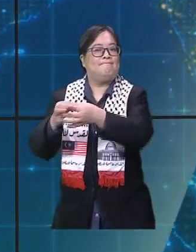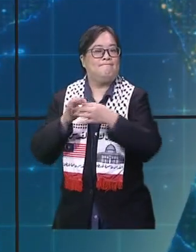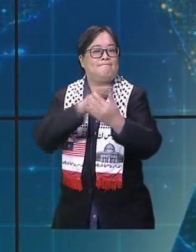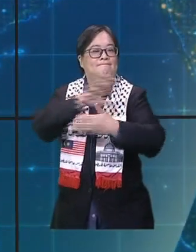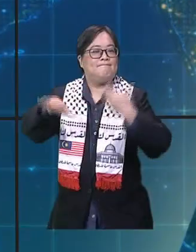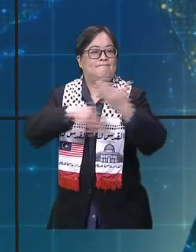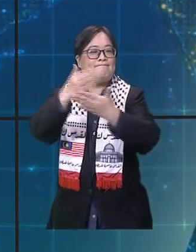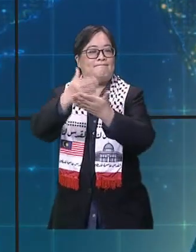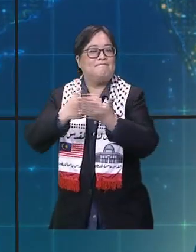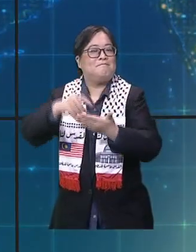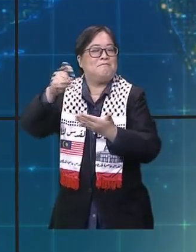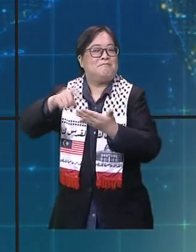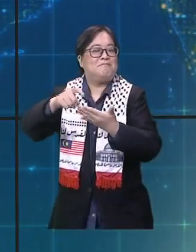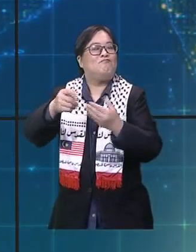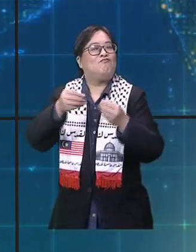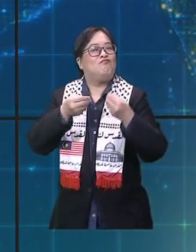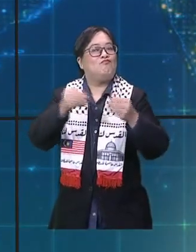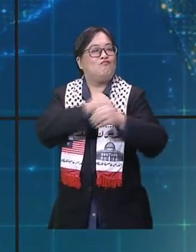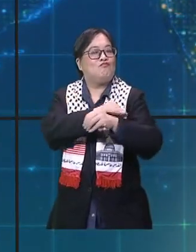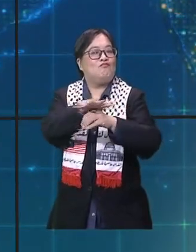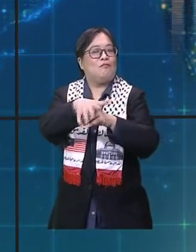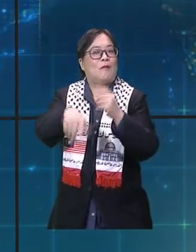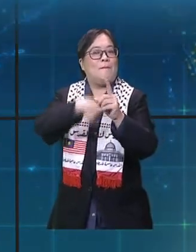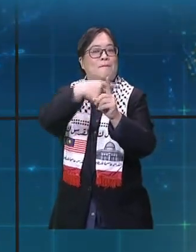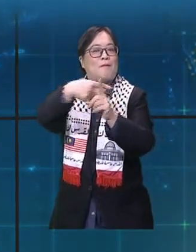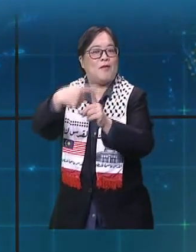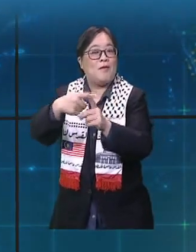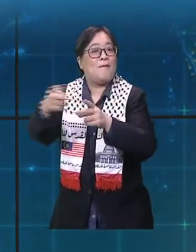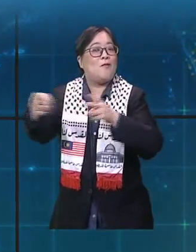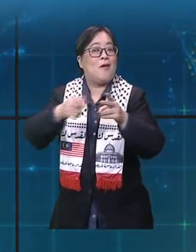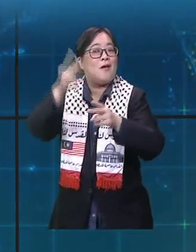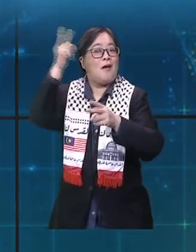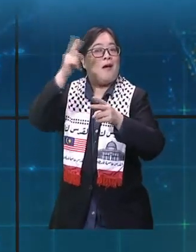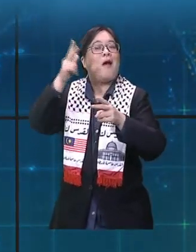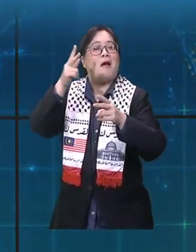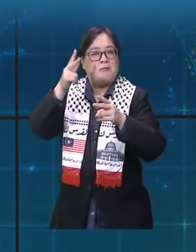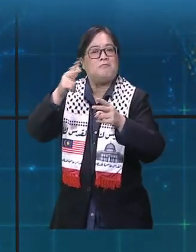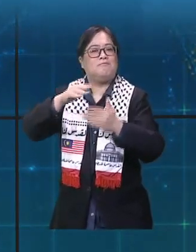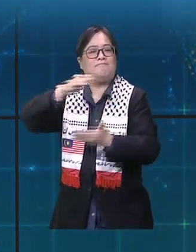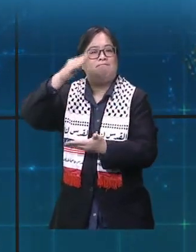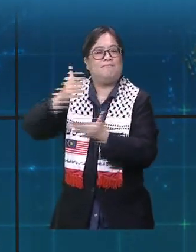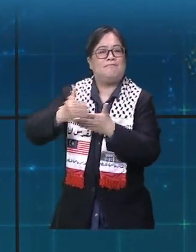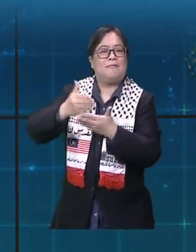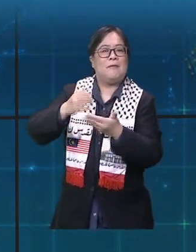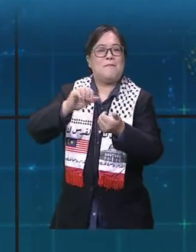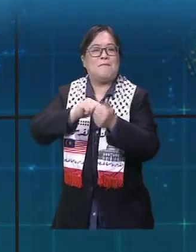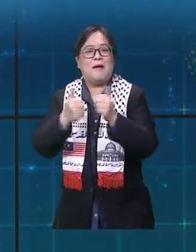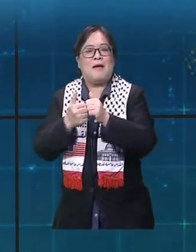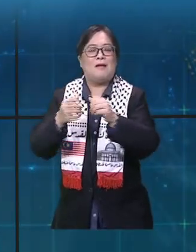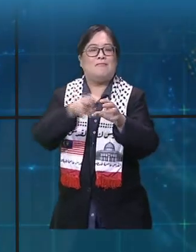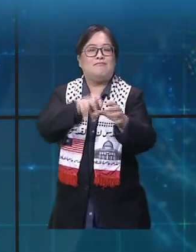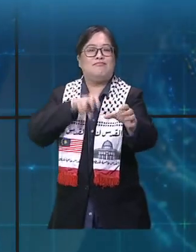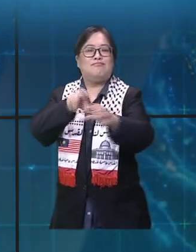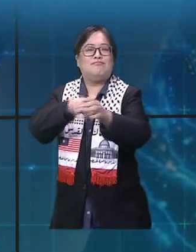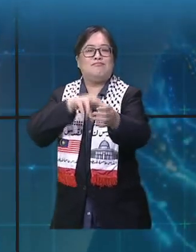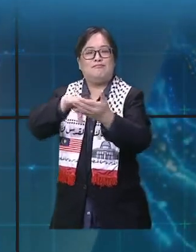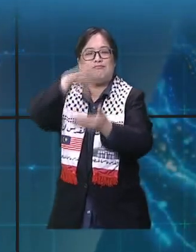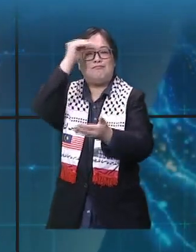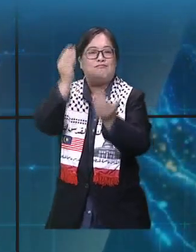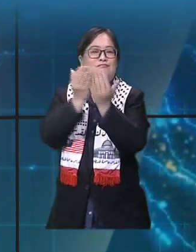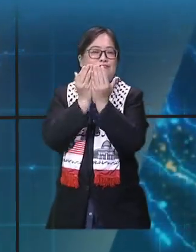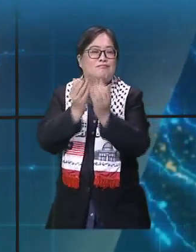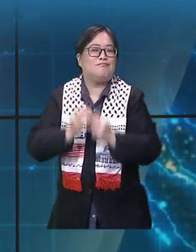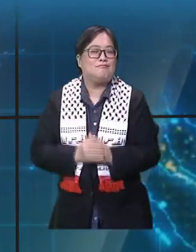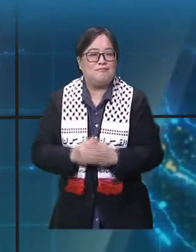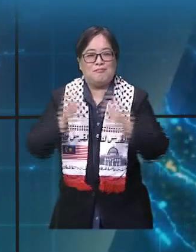Kerjasama menyeluruh daripada semua pihak diperlukan dalam memberi kesan positif kepada usaha kerajaan untuk menotakkan isu keciciran pembelajaran